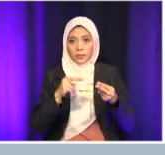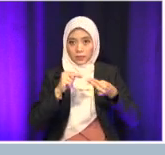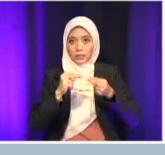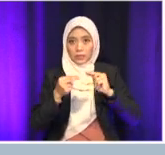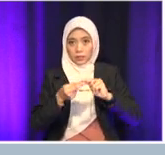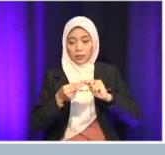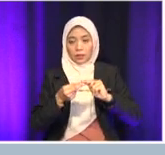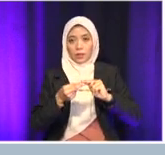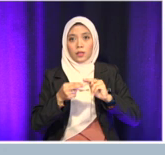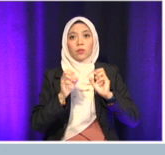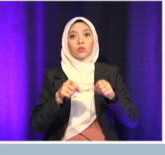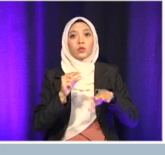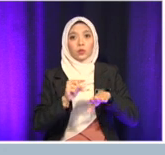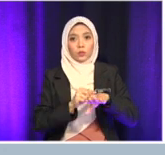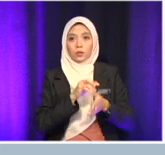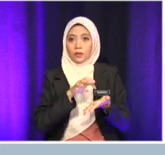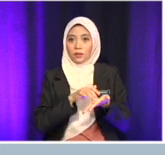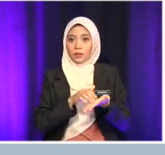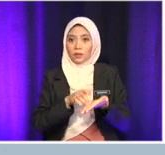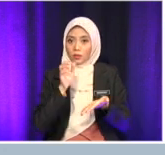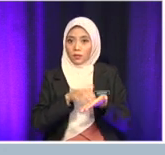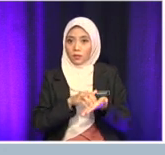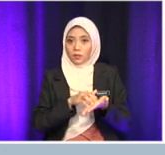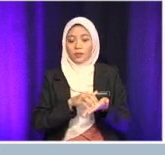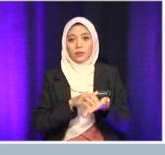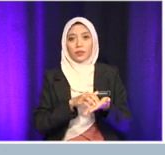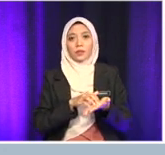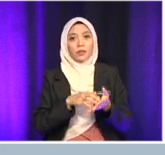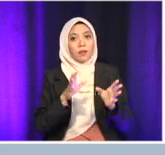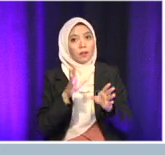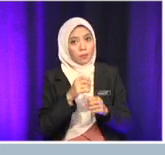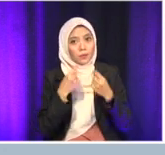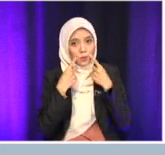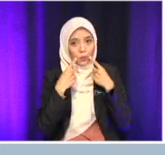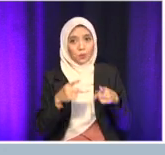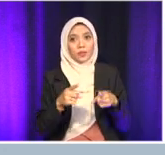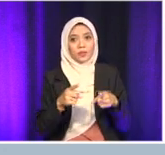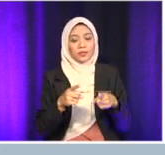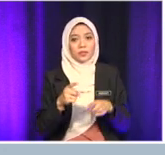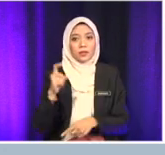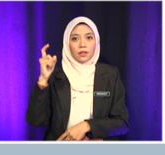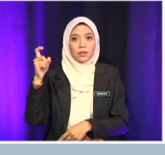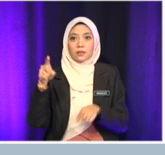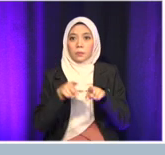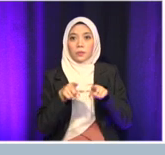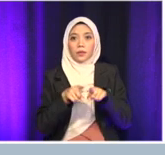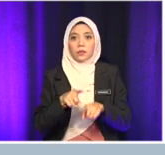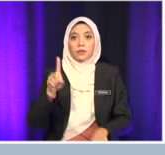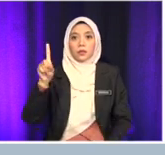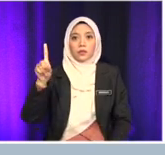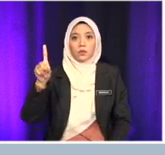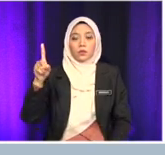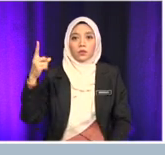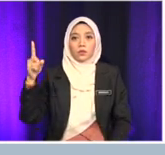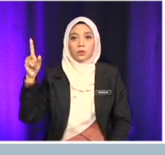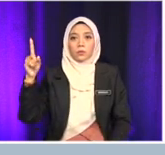kita boleh menggunakan kalkulator jadi di sini kita akan dapat jawabannya adalah x = 110 dan